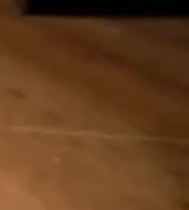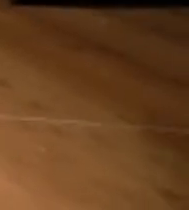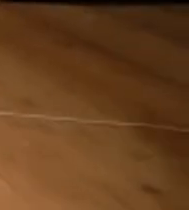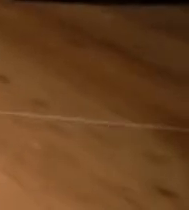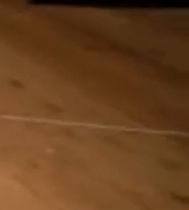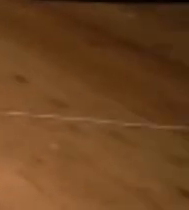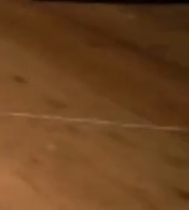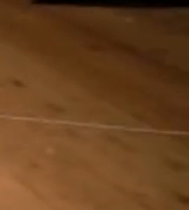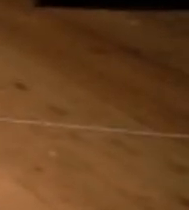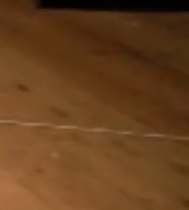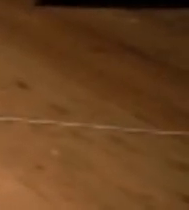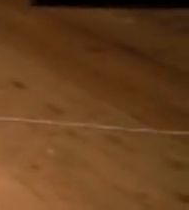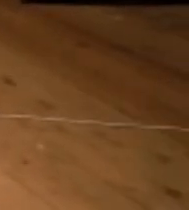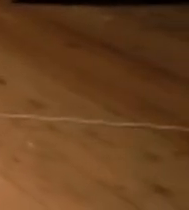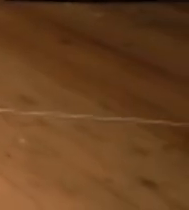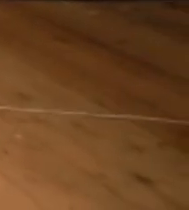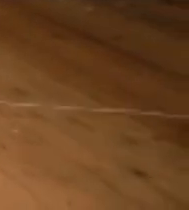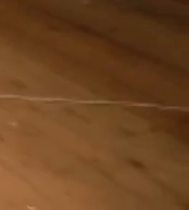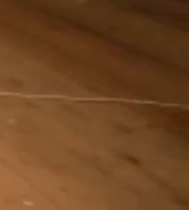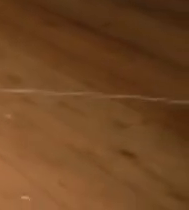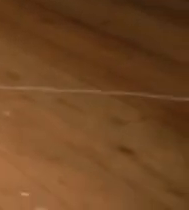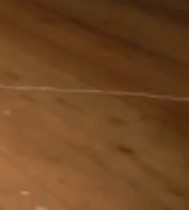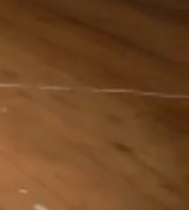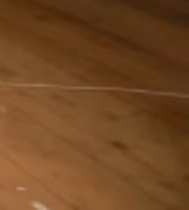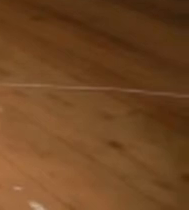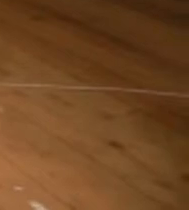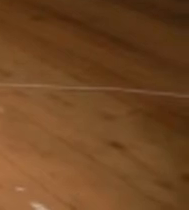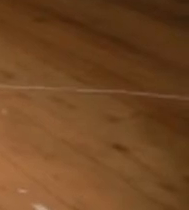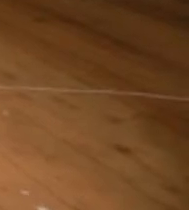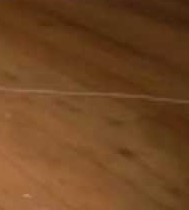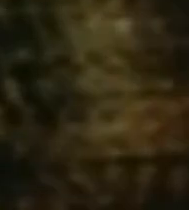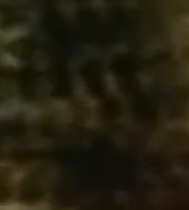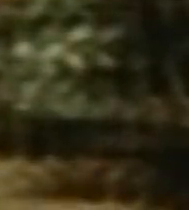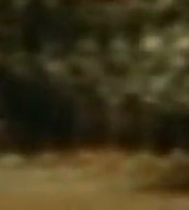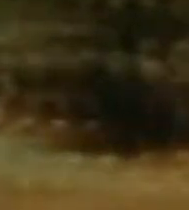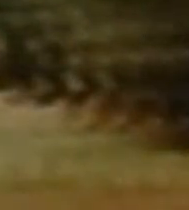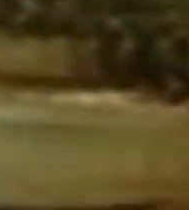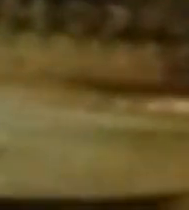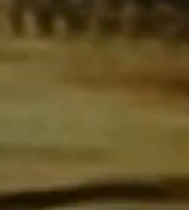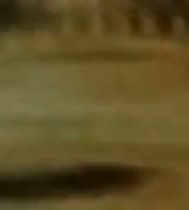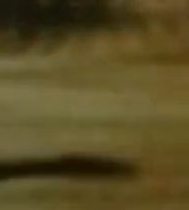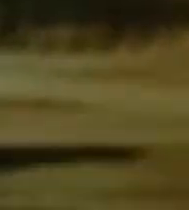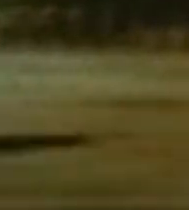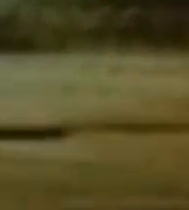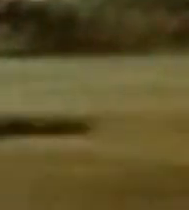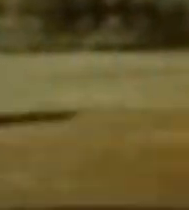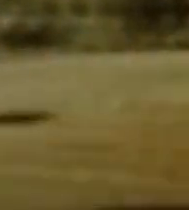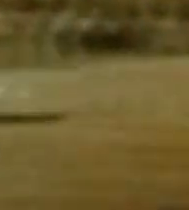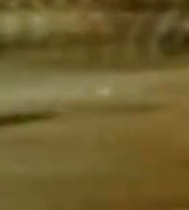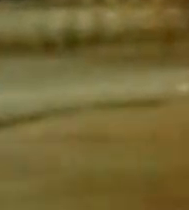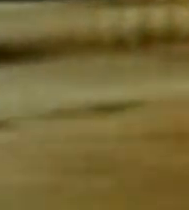რეჟისორი გურულია და ეს კიდე უფრო დიდ აჟიოტაჟს იწვევს.